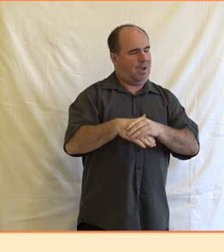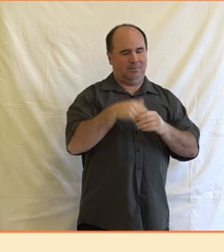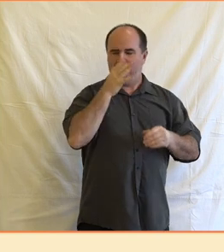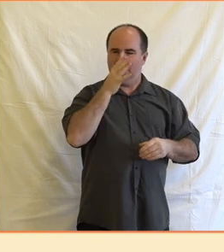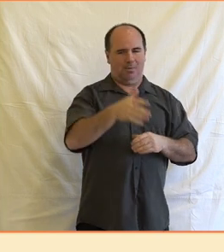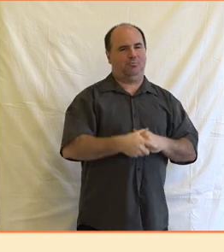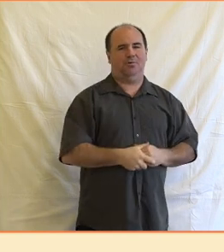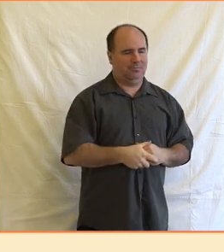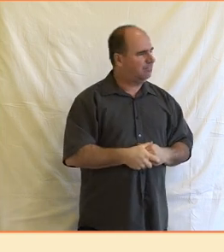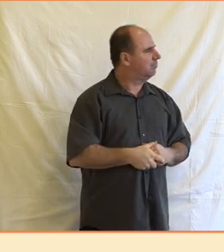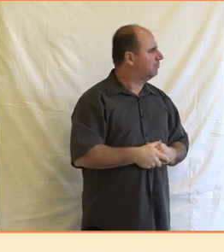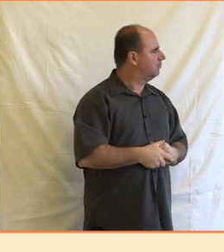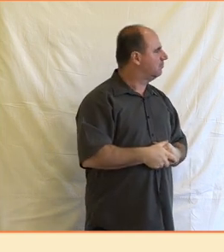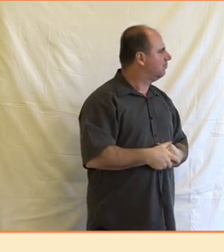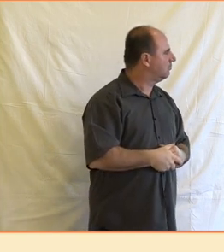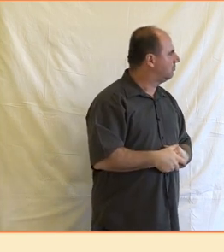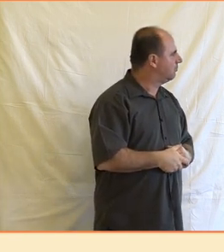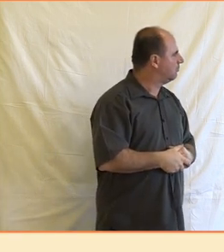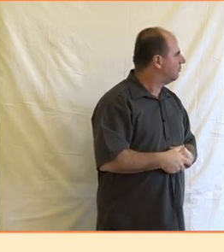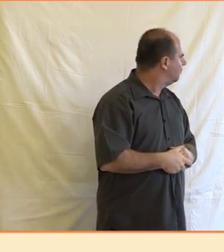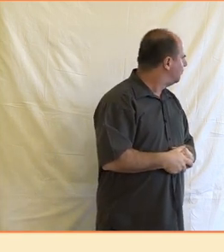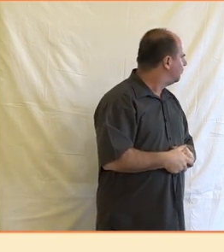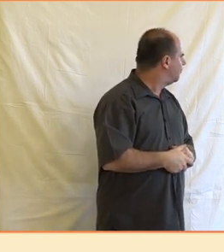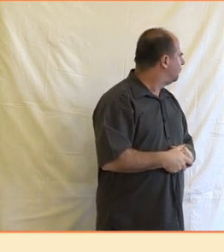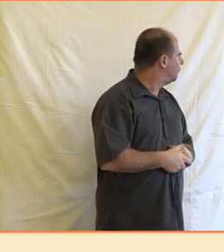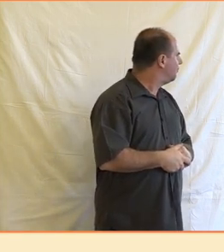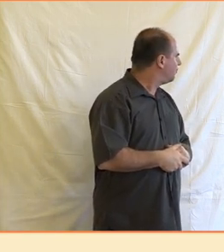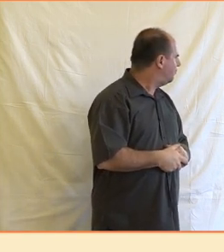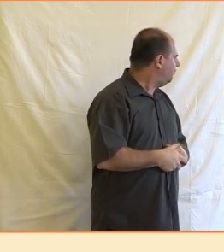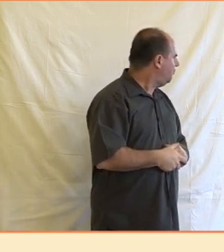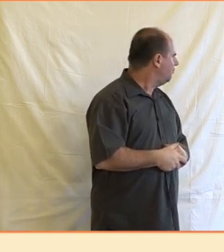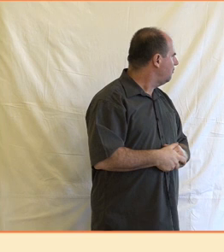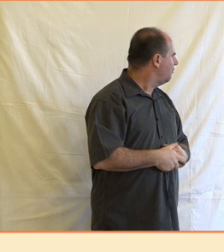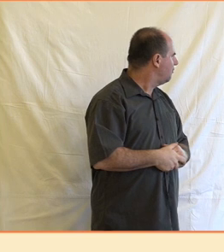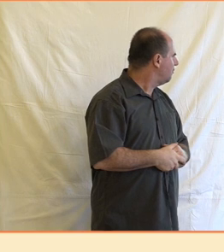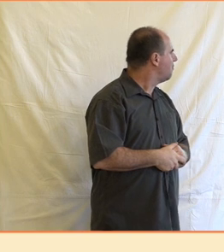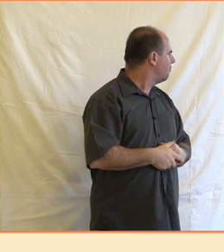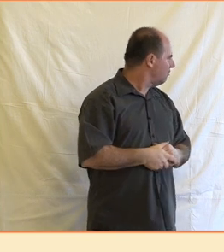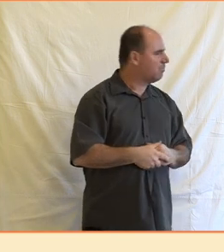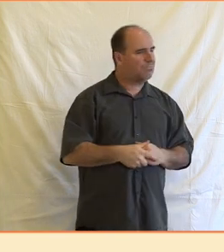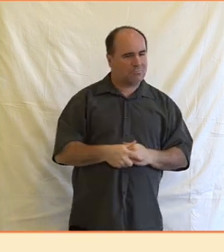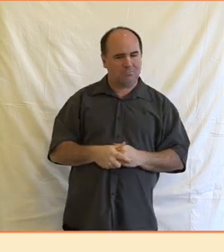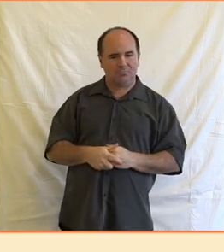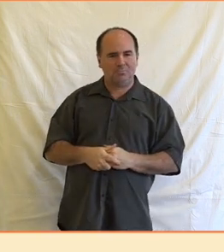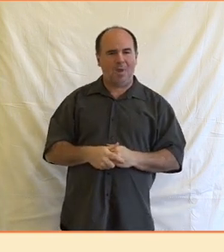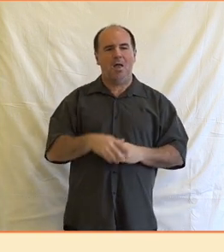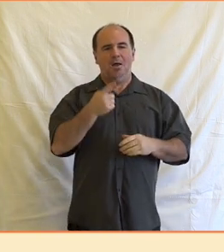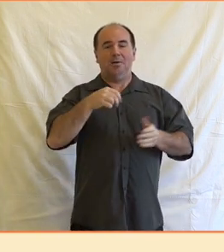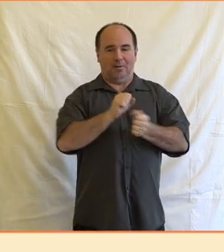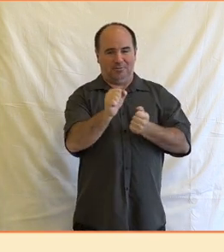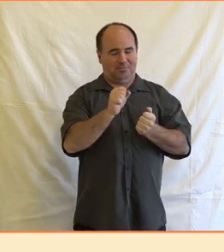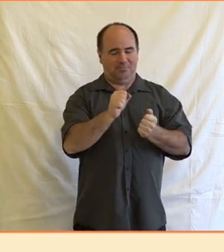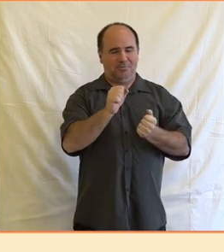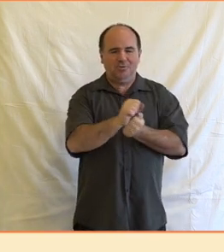s technologickým vývojem redukovat. Nemusím snad dodávat i další k redukci pozic